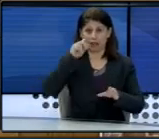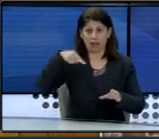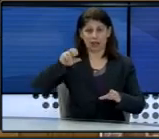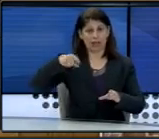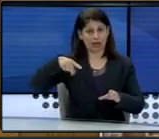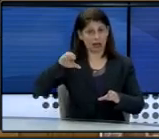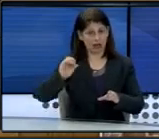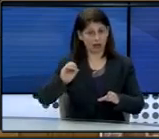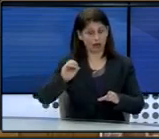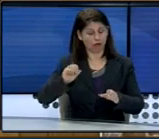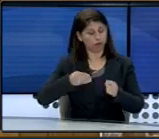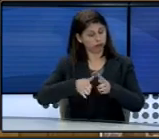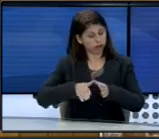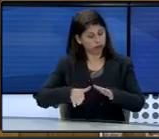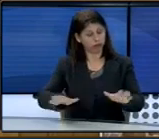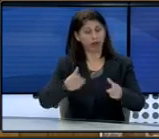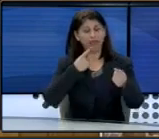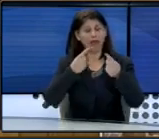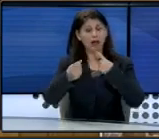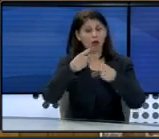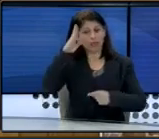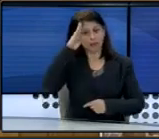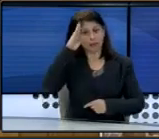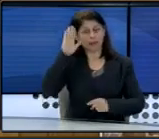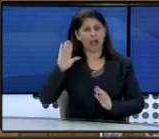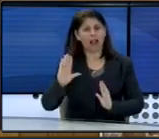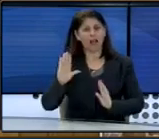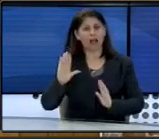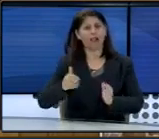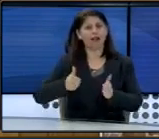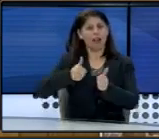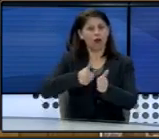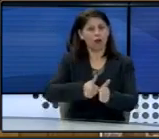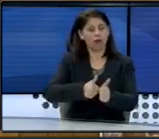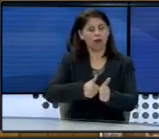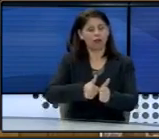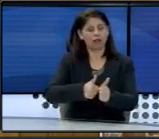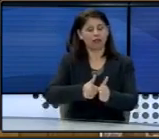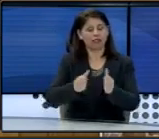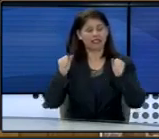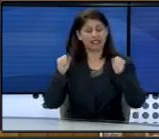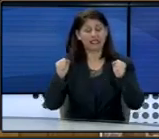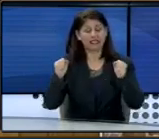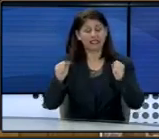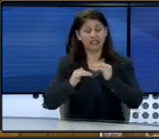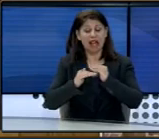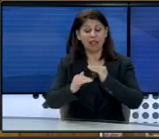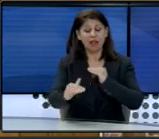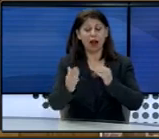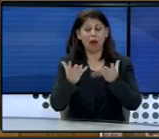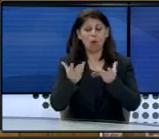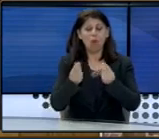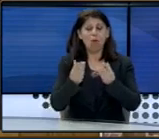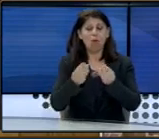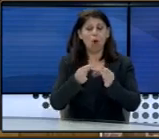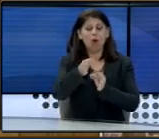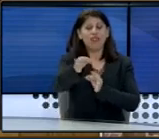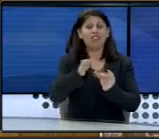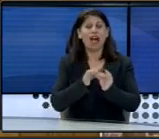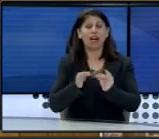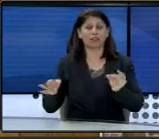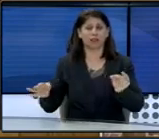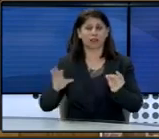της διάλογο με τις Ηνωμένες Πολιτείες Αμερικής, αλλά να ακολουθεί σταθερά μια πολυδιάστατη εξωτερική